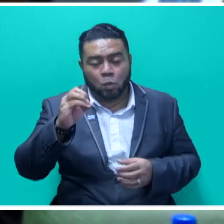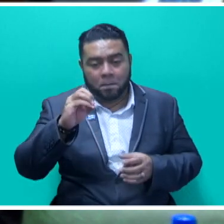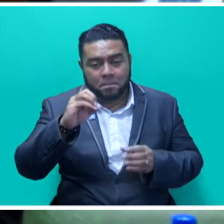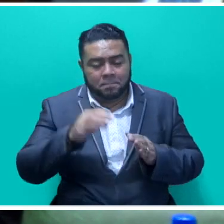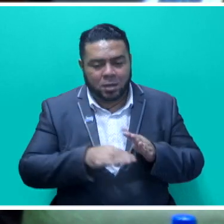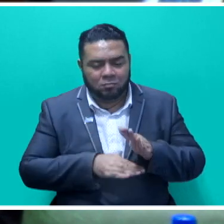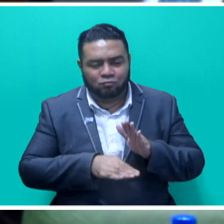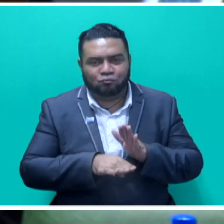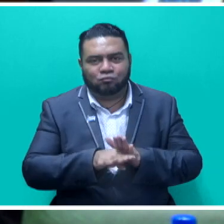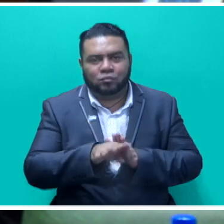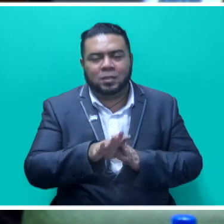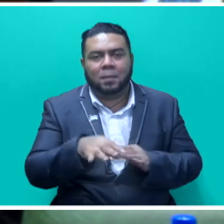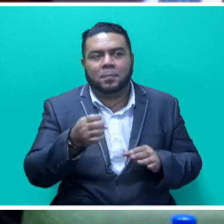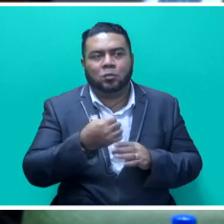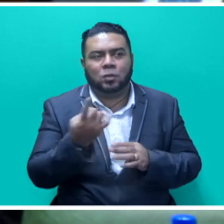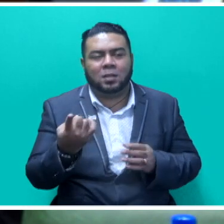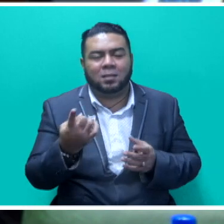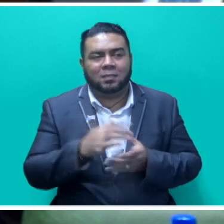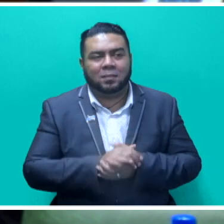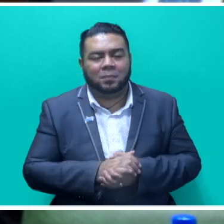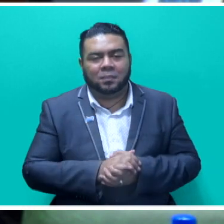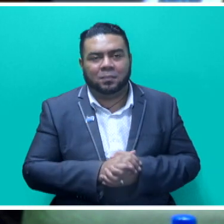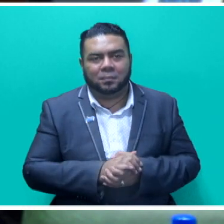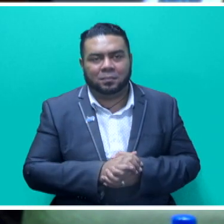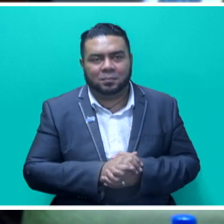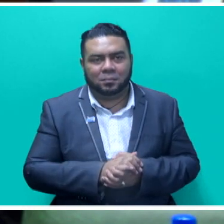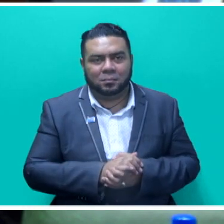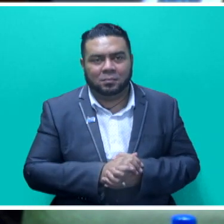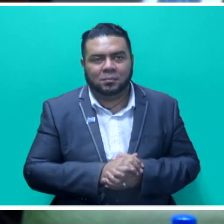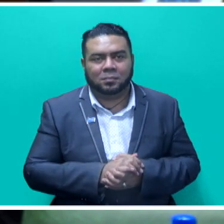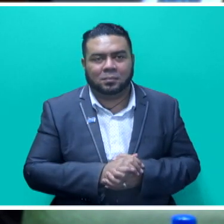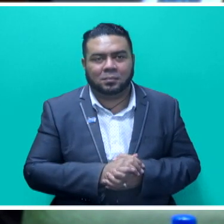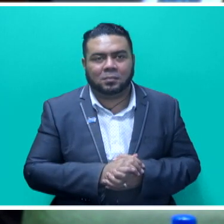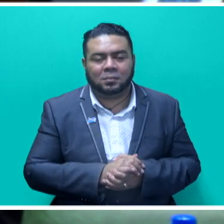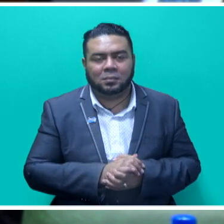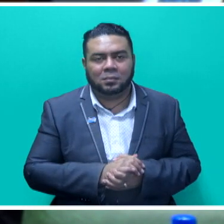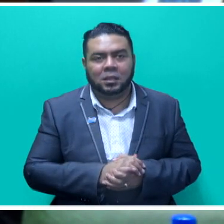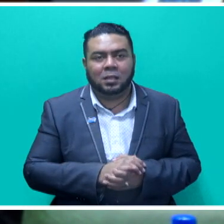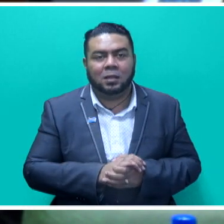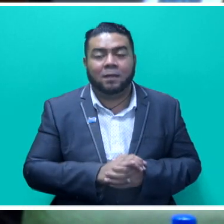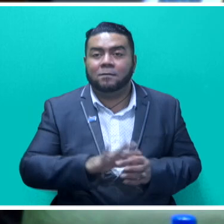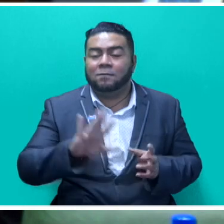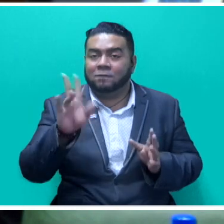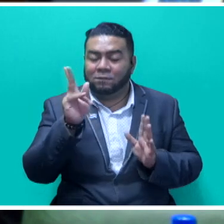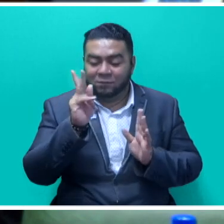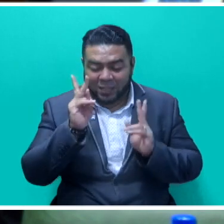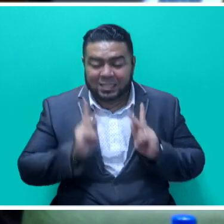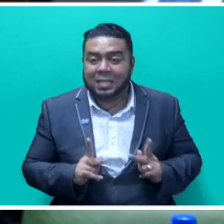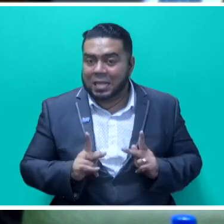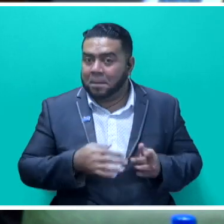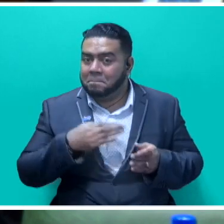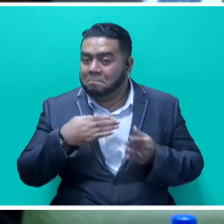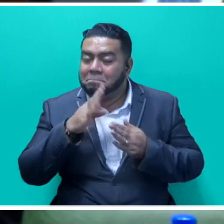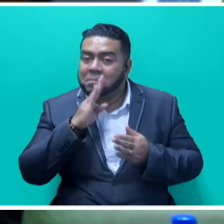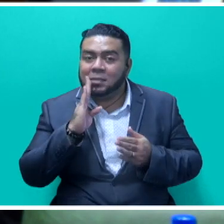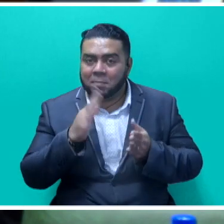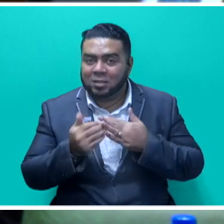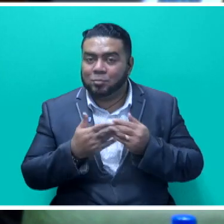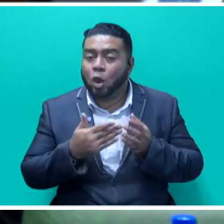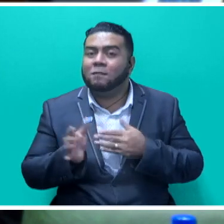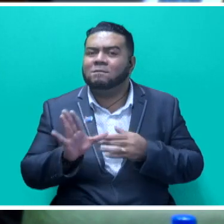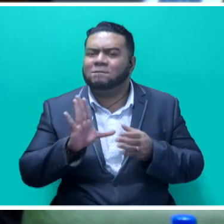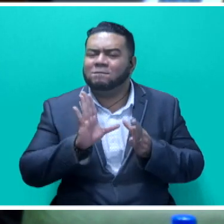मैं उसी व्यवसाय का मंत्री के रूप से आज आपके सामने खड़ा हूँ। और मेरा यह